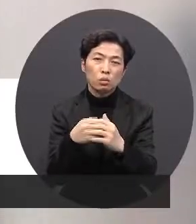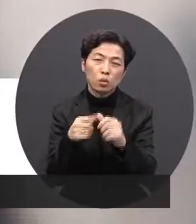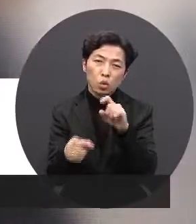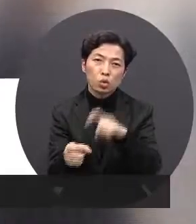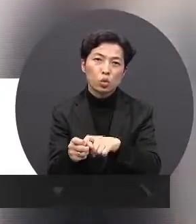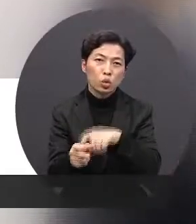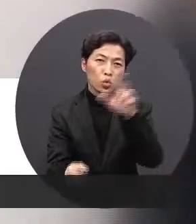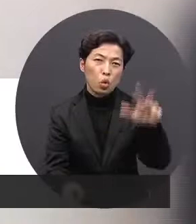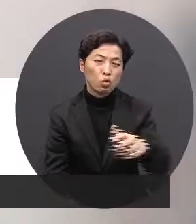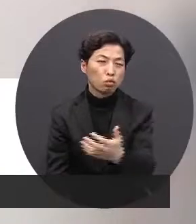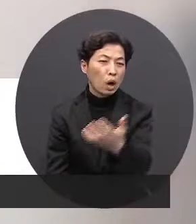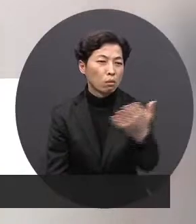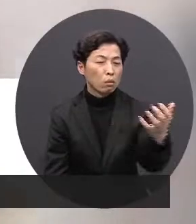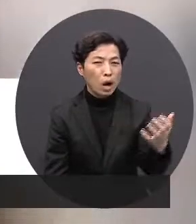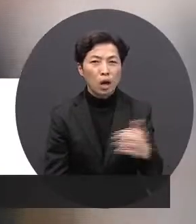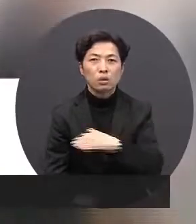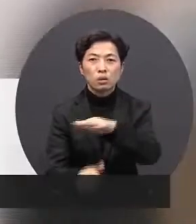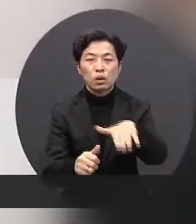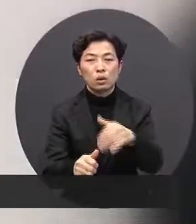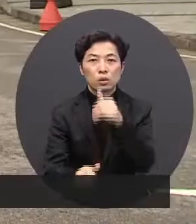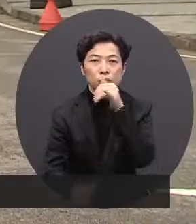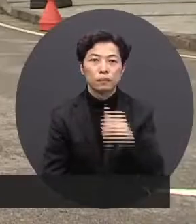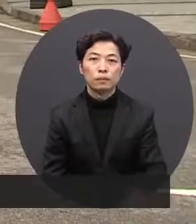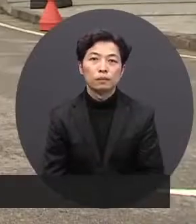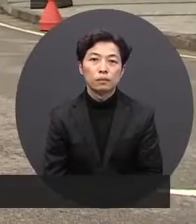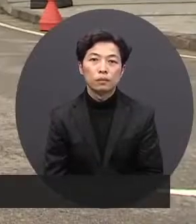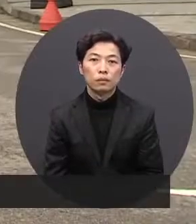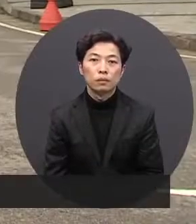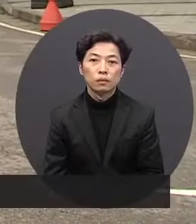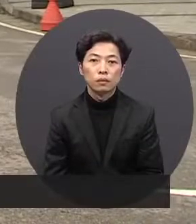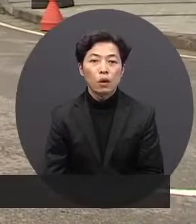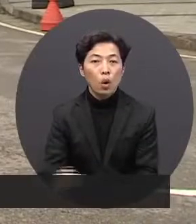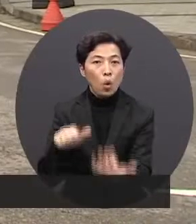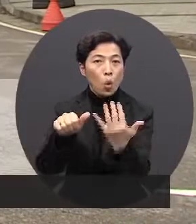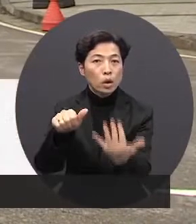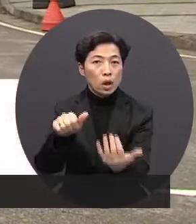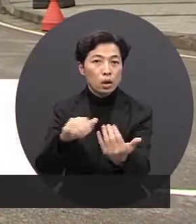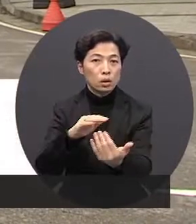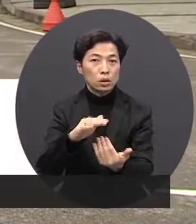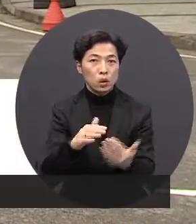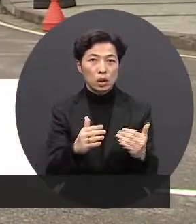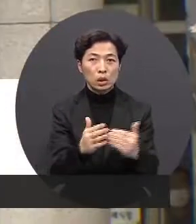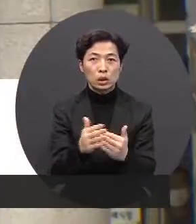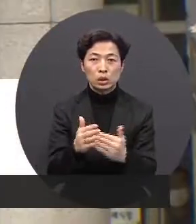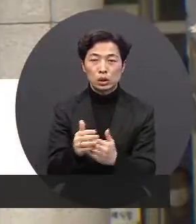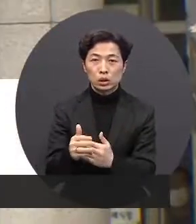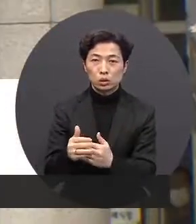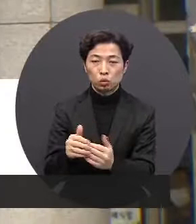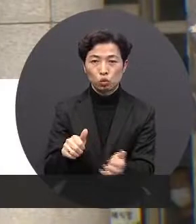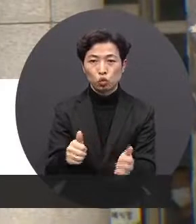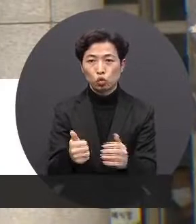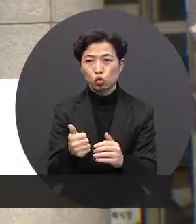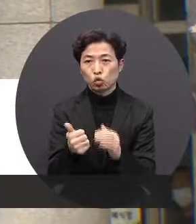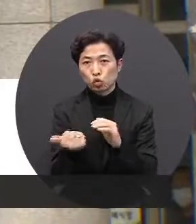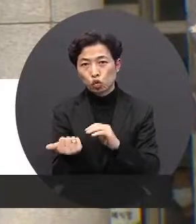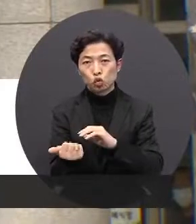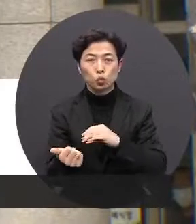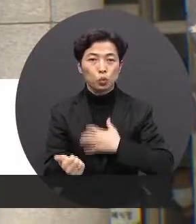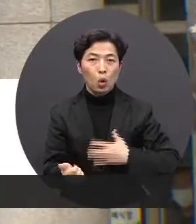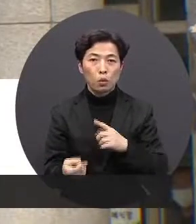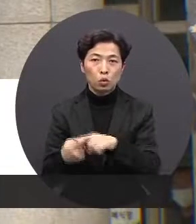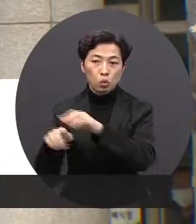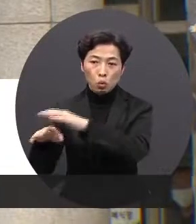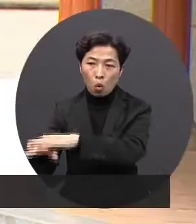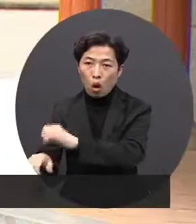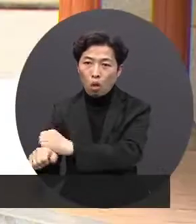유족들이 돌아다니는 그런 실정입니다. 화장을 하기 전까지 시신을 보관하는 장례식장 안치실도 가득